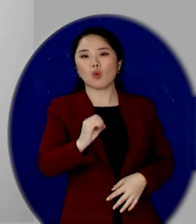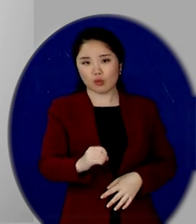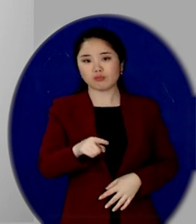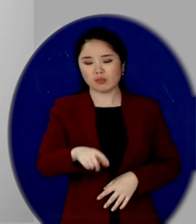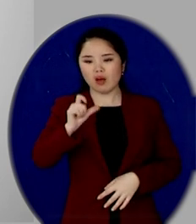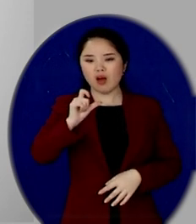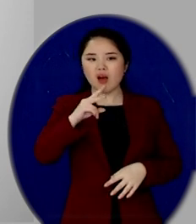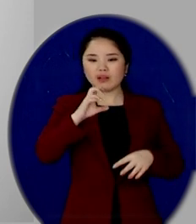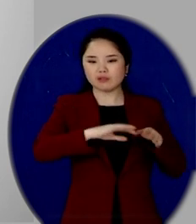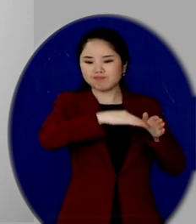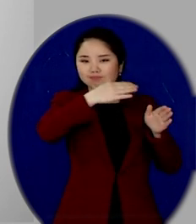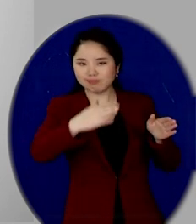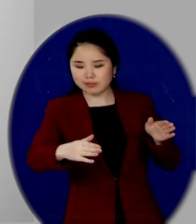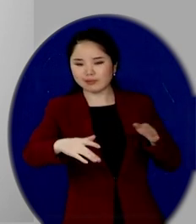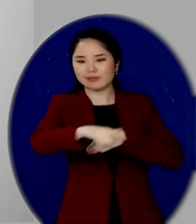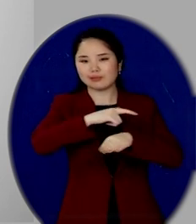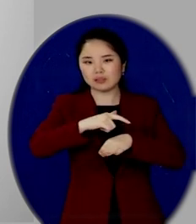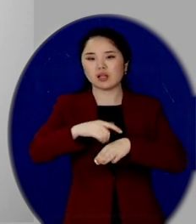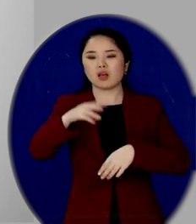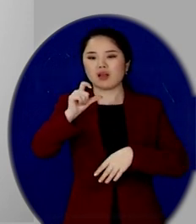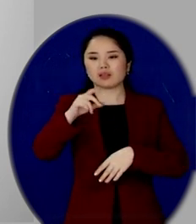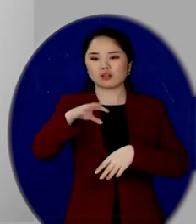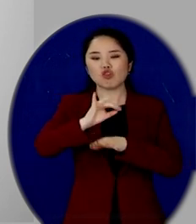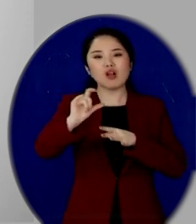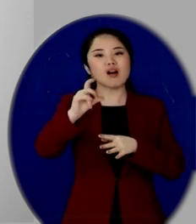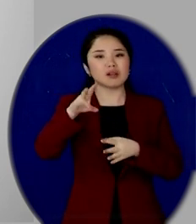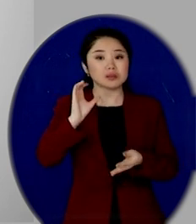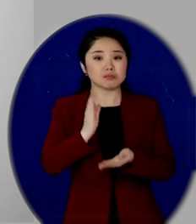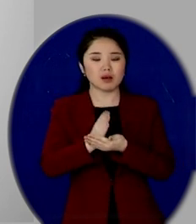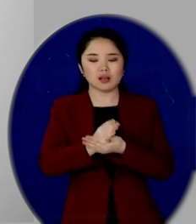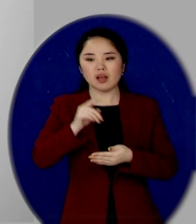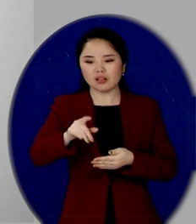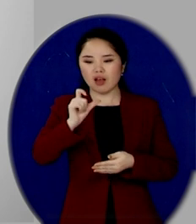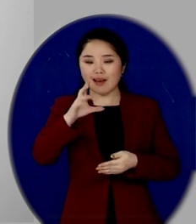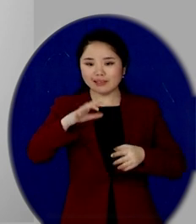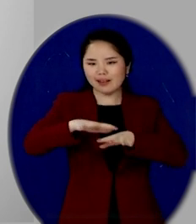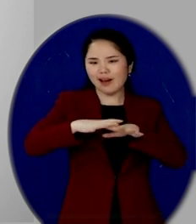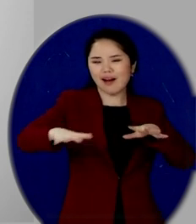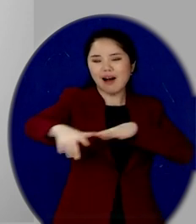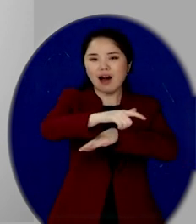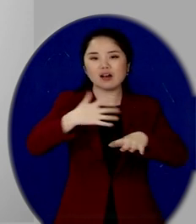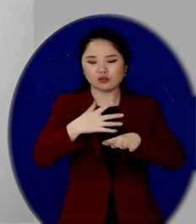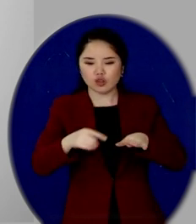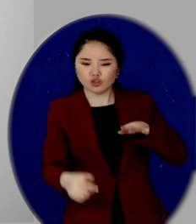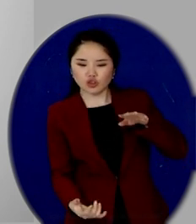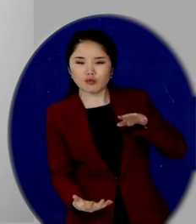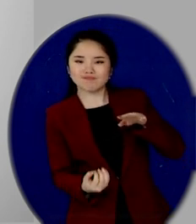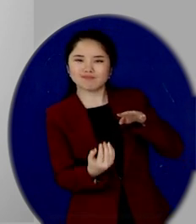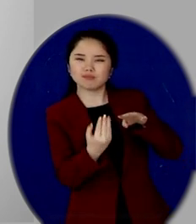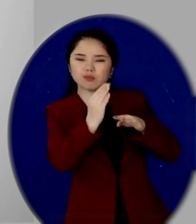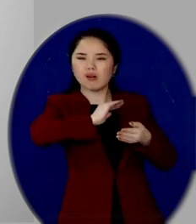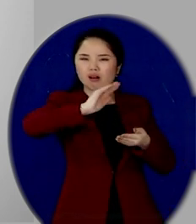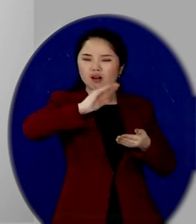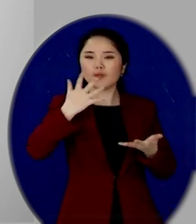элсэн нуруу манхан тармаг элс юм. Элсэн манхан нь Ёроолосоо дээш оргил